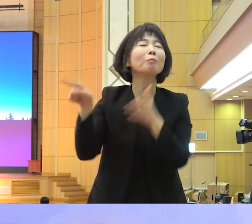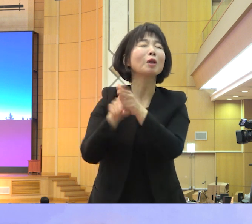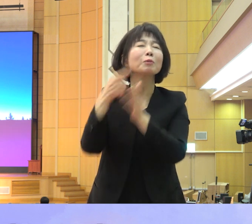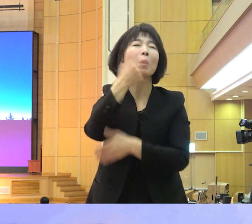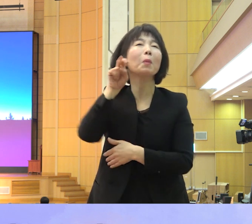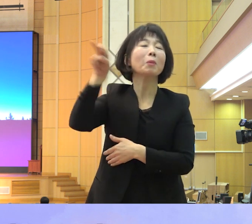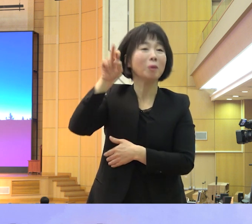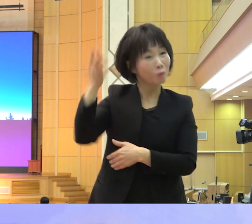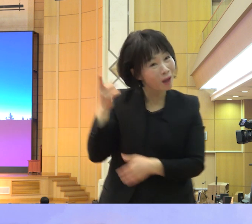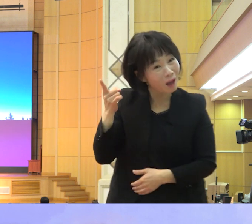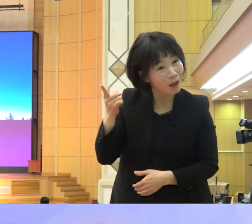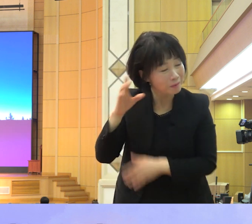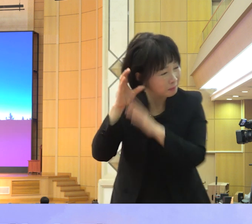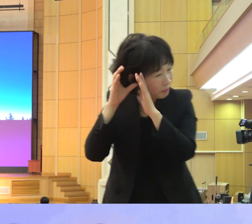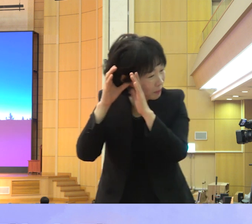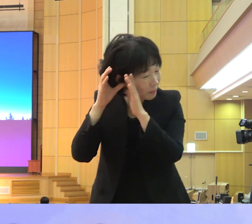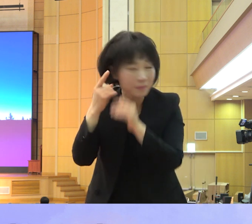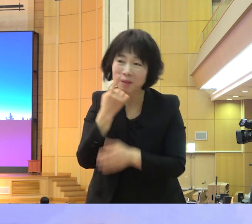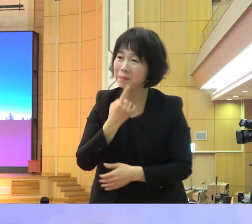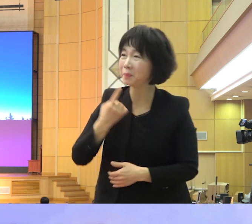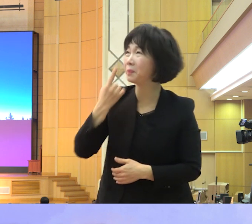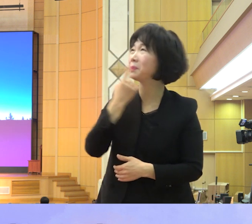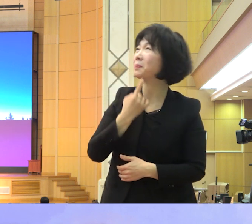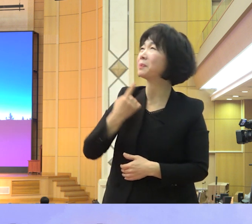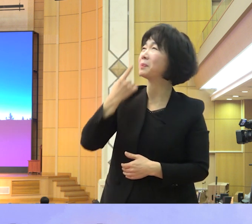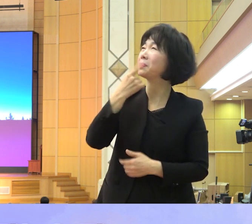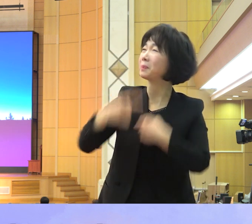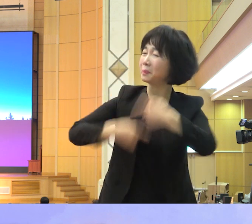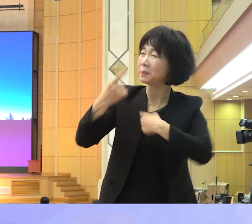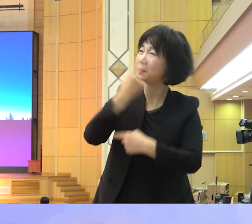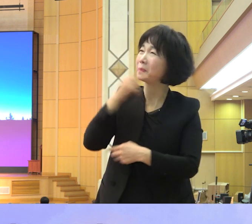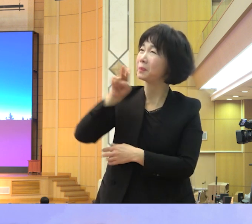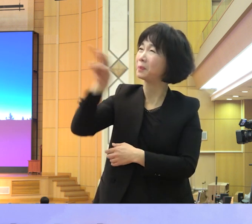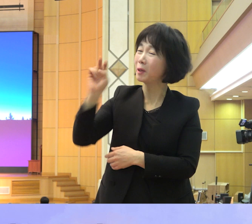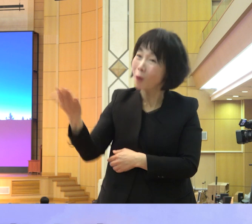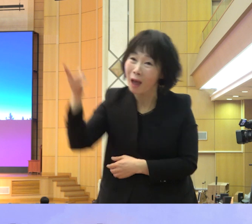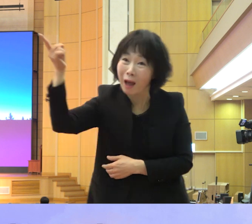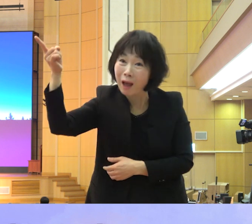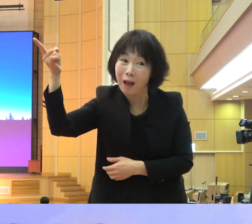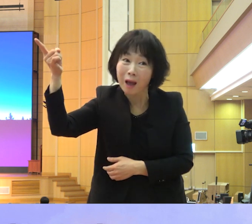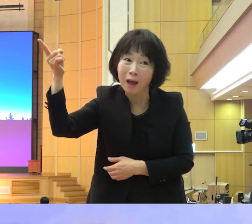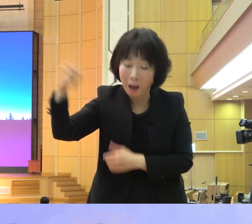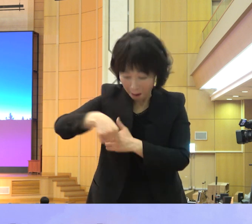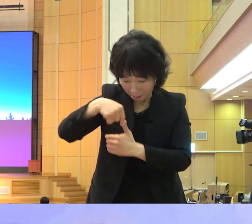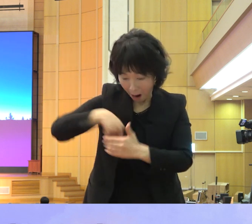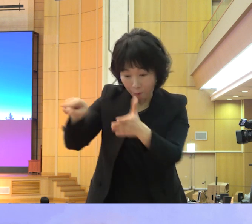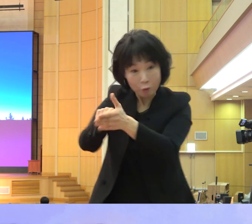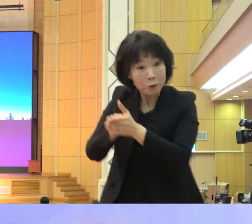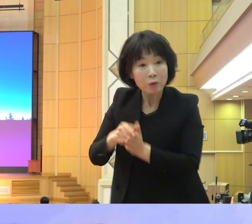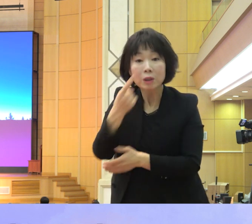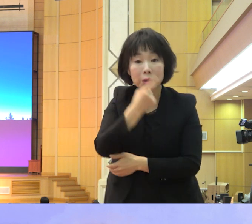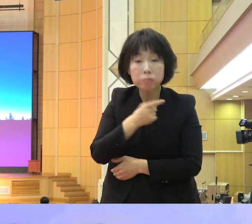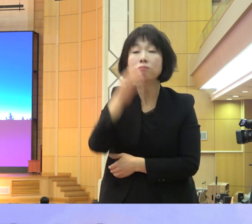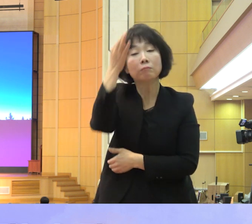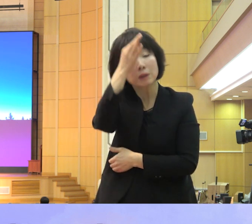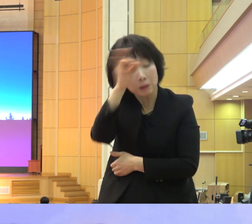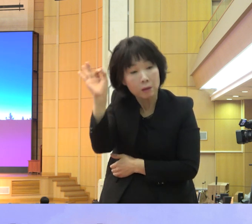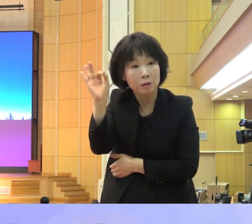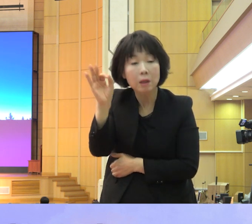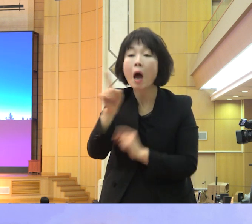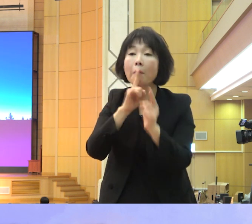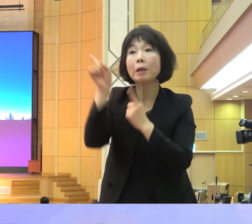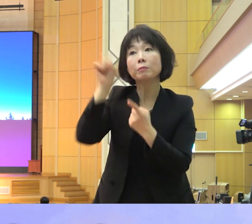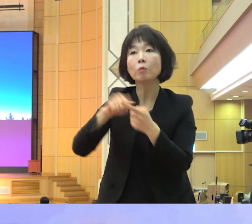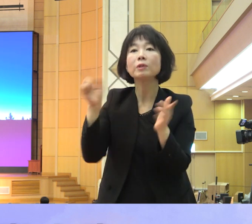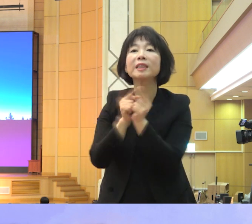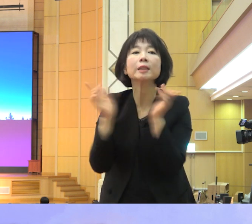하나님의 말씀은 그냥 말로만도 안 되고 마음으로만 안 되고 마음으로 믿고 입으로 시인하고 그리고